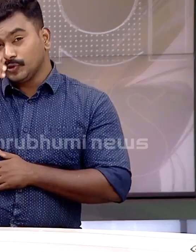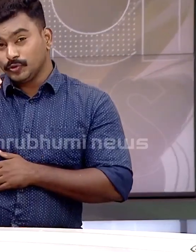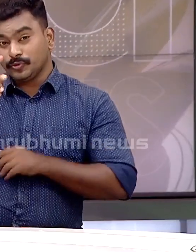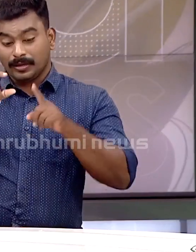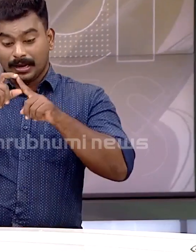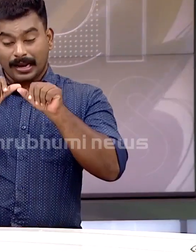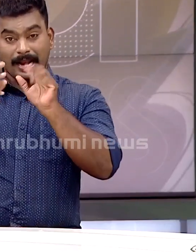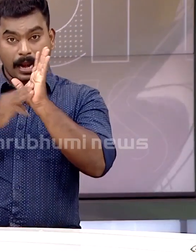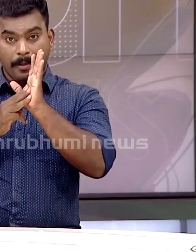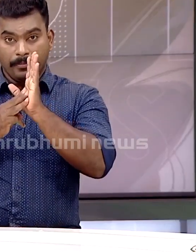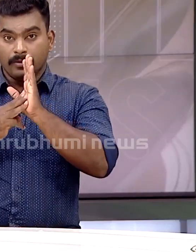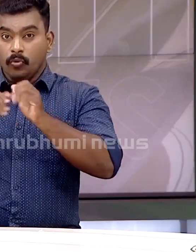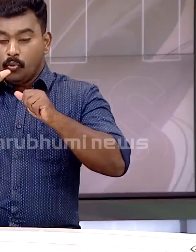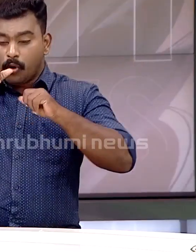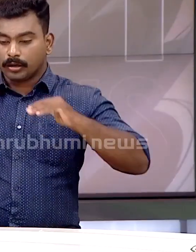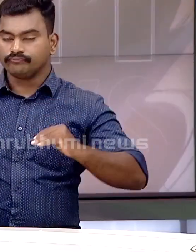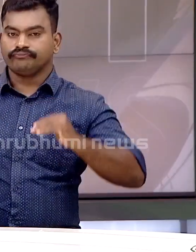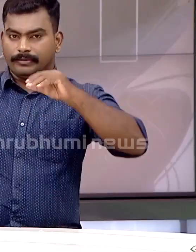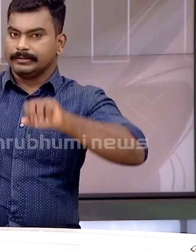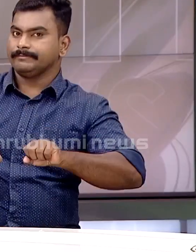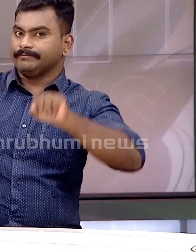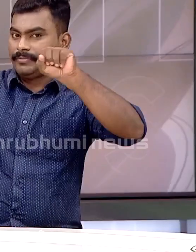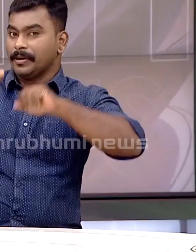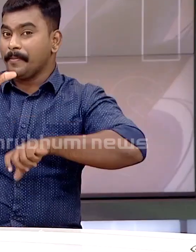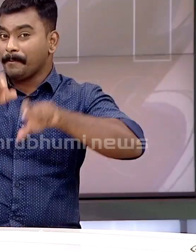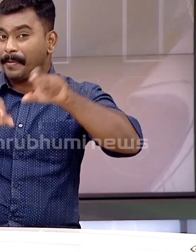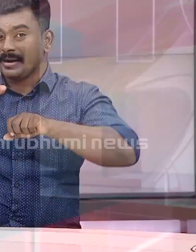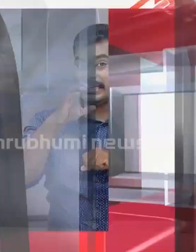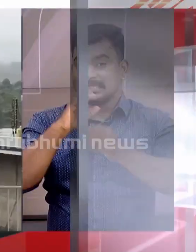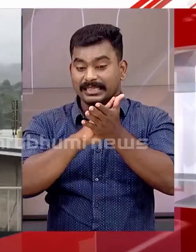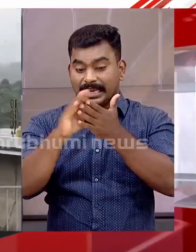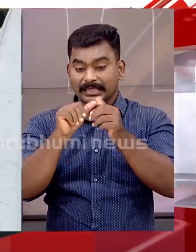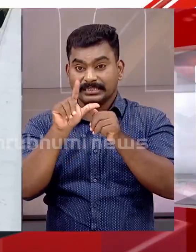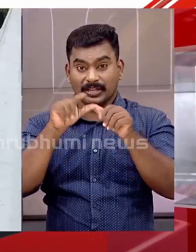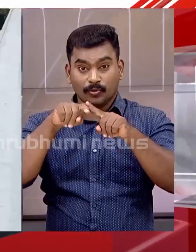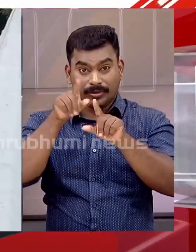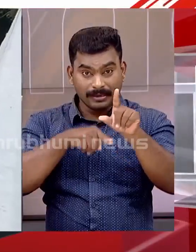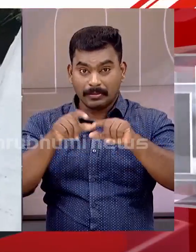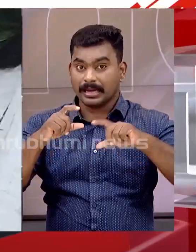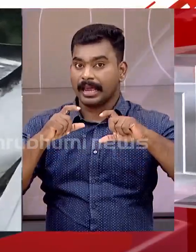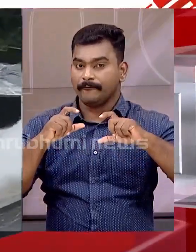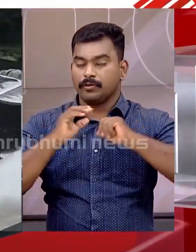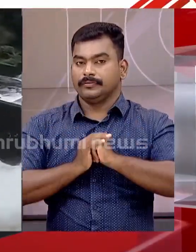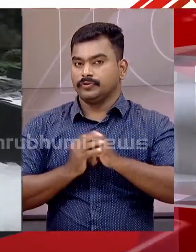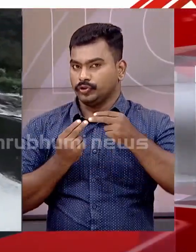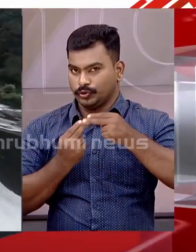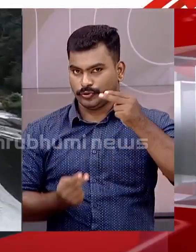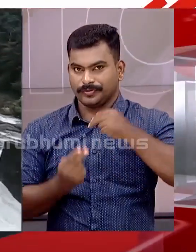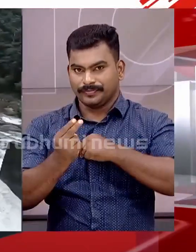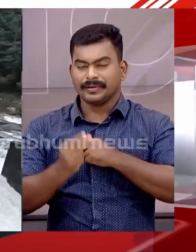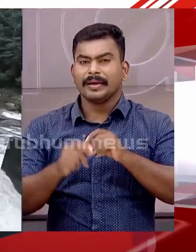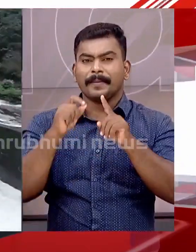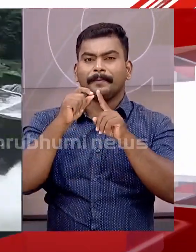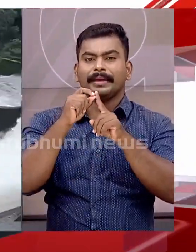പെരിങ്ങൽക്കുത്ത് ഡാമിന്റെ രണ്ട് ഷട്ടറുകൾ നാലടി തുറന്നു. ചാലക്കുടിപ്പുഴയുടെ തീരത്തുള്ളവർ ജാഗ്രത പാലിക്കണമെന്ന മുന്നറിയിപ്പുണ്ട്. എം എസ് ലിഷോയ് വിവരങ്ങൾ